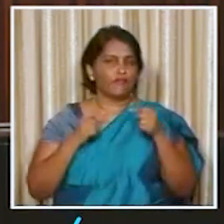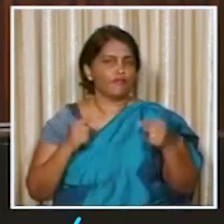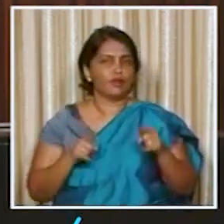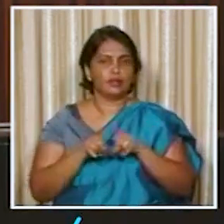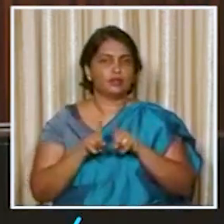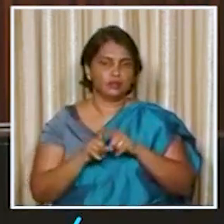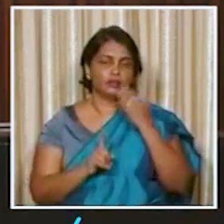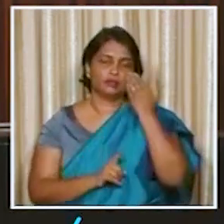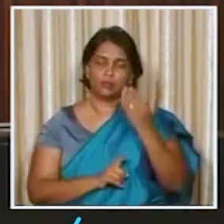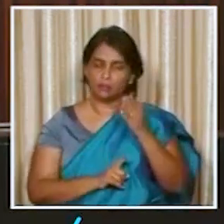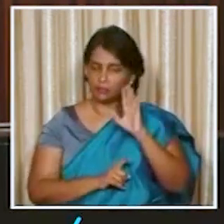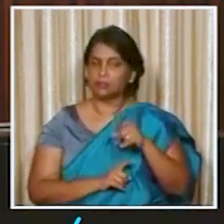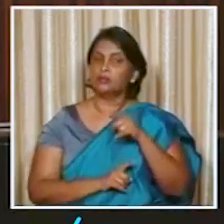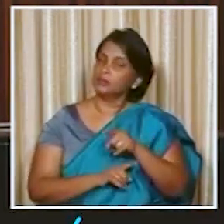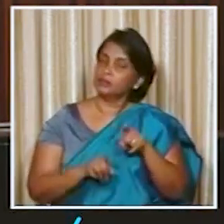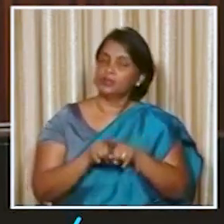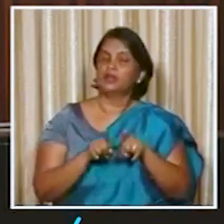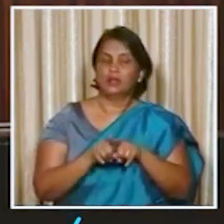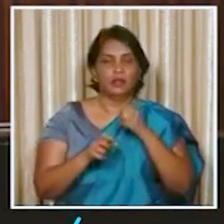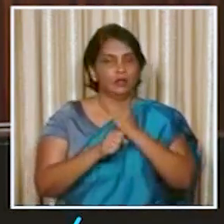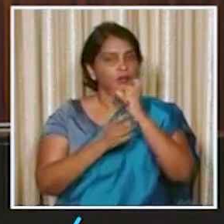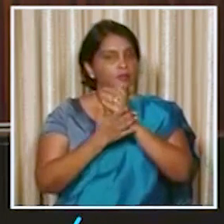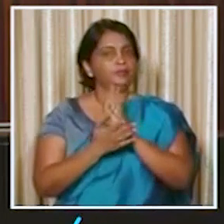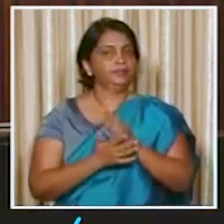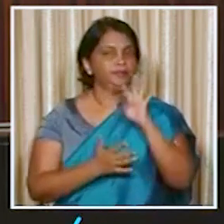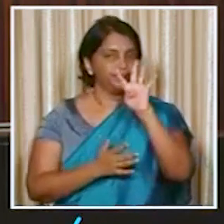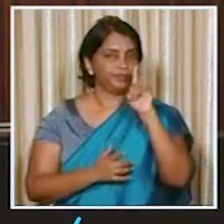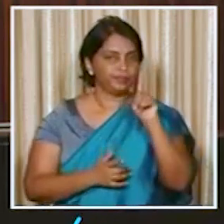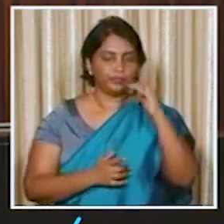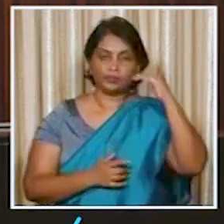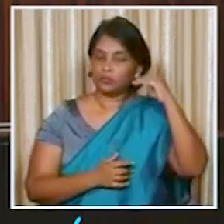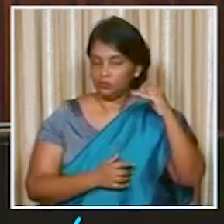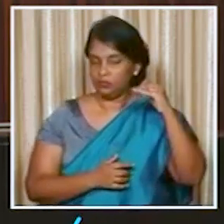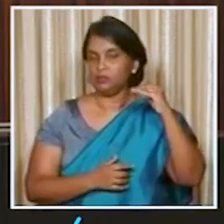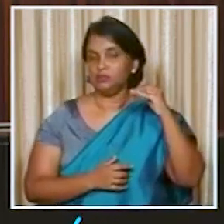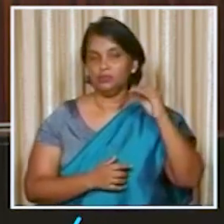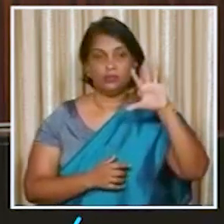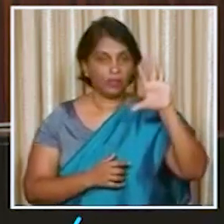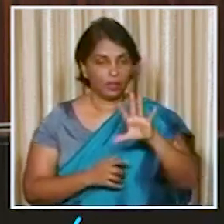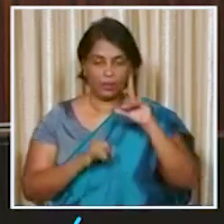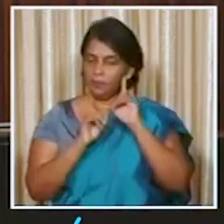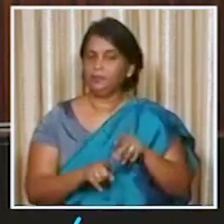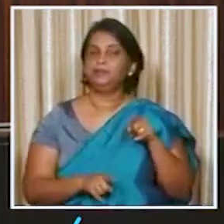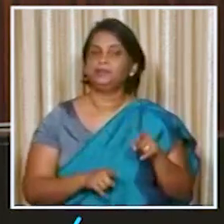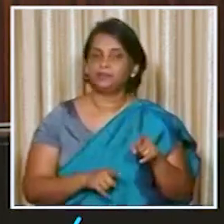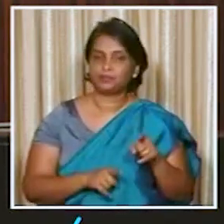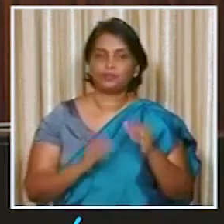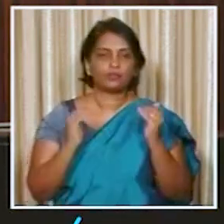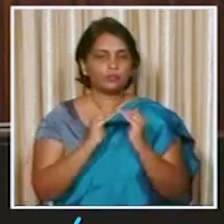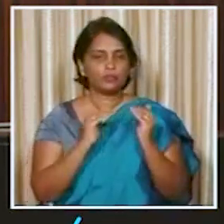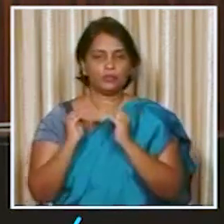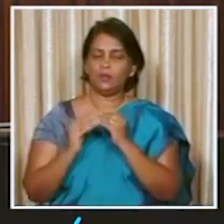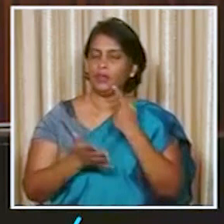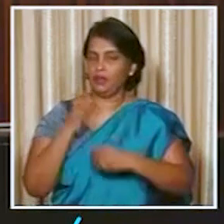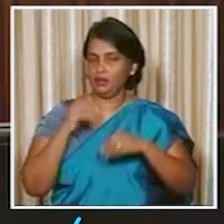ලෙස සලකන්නේ ලබන්නේ නම් හා ආණ්ඩුක ව්‍යවස්ථාවේ 41 ඊ පහ වගන්තිය ප්‍රකාර වේ එය සමසමව ඡන්දය ලබා